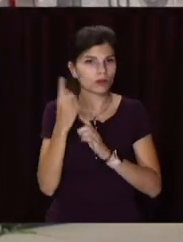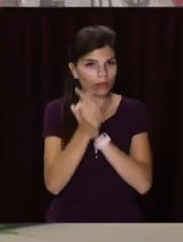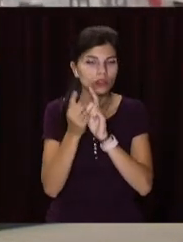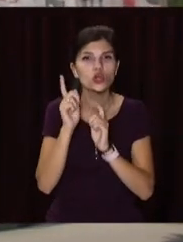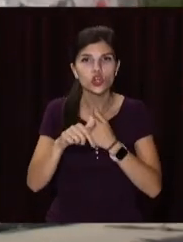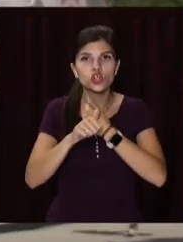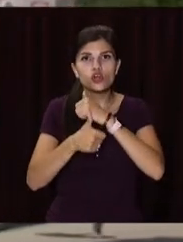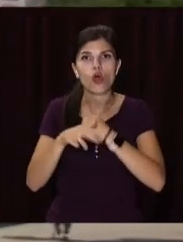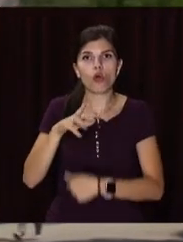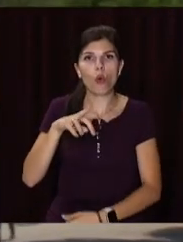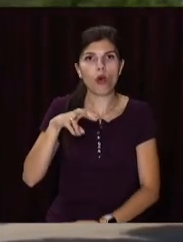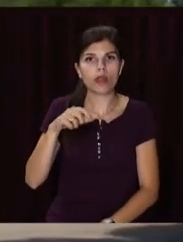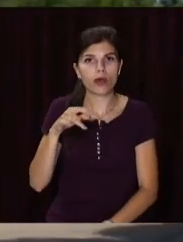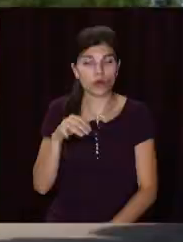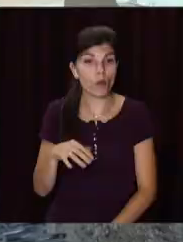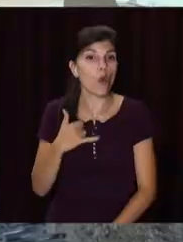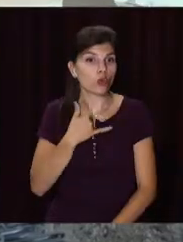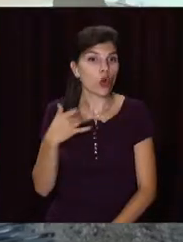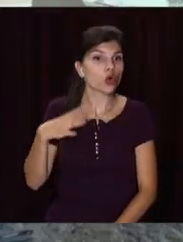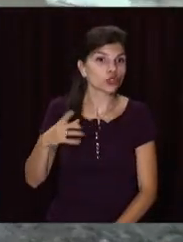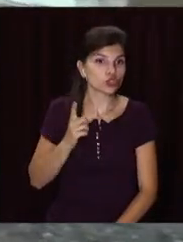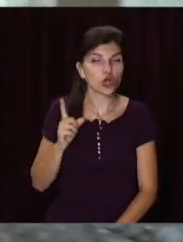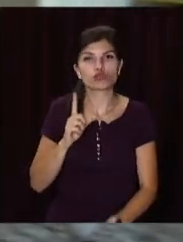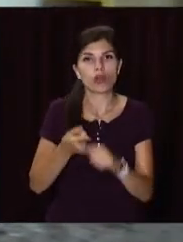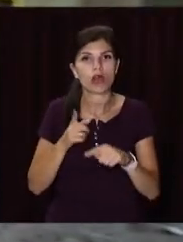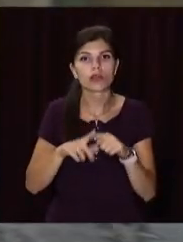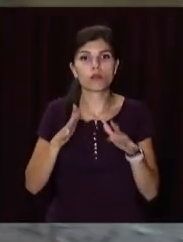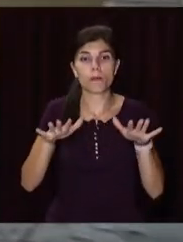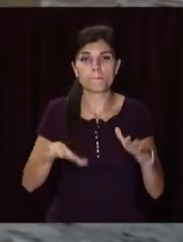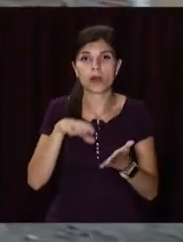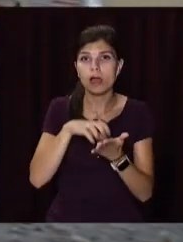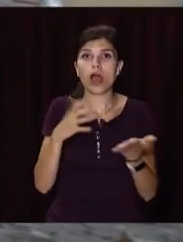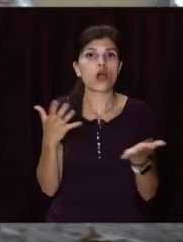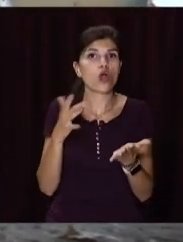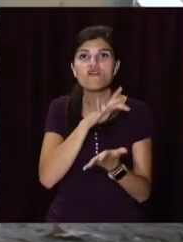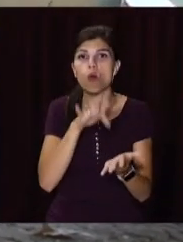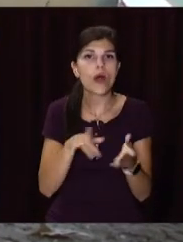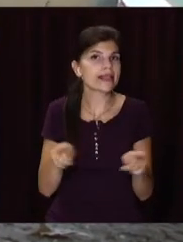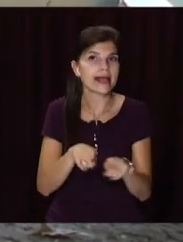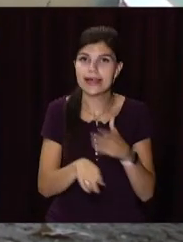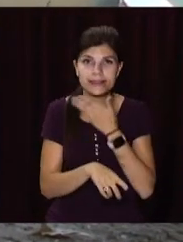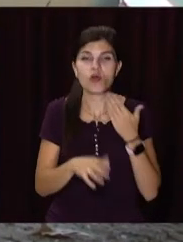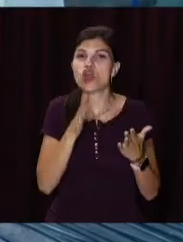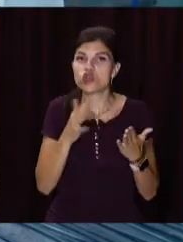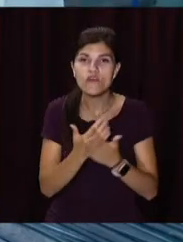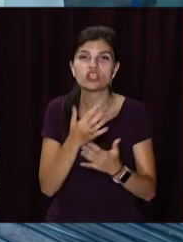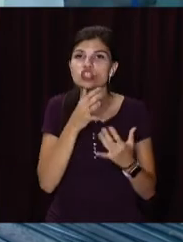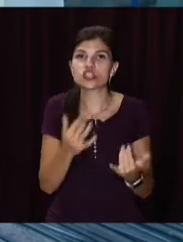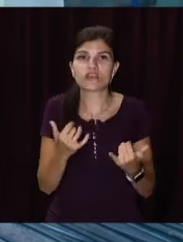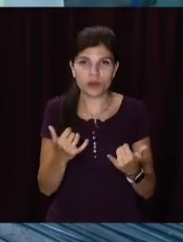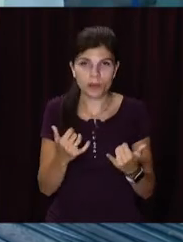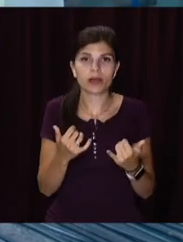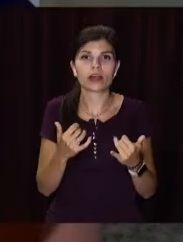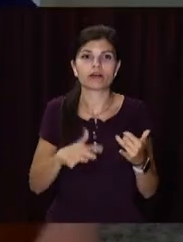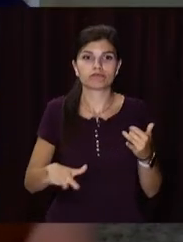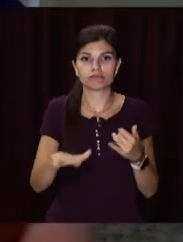на 16-й колегіум. У нас очікування, що це буде такий заклад, якого в місті ще немає. Новий, сучасний, сучасне